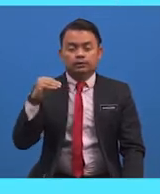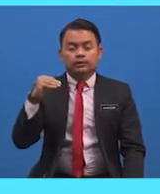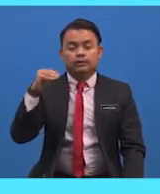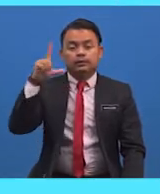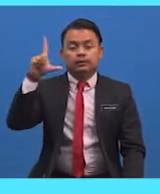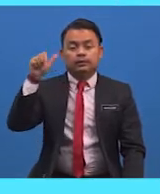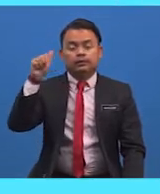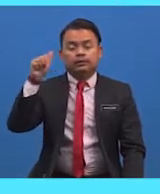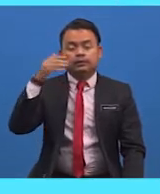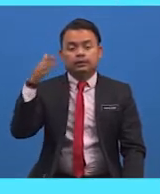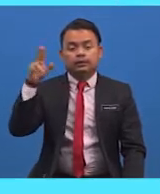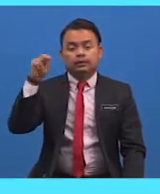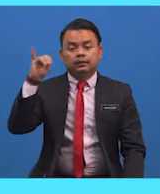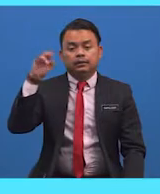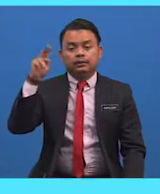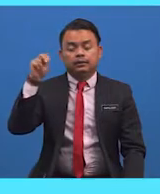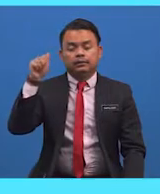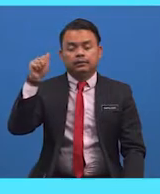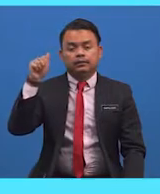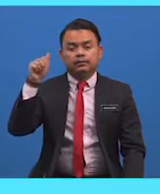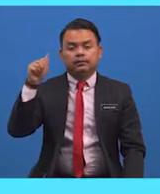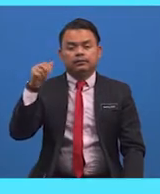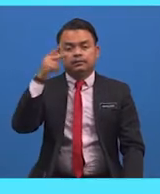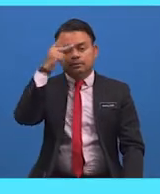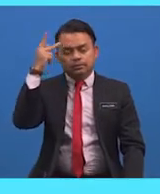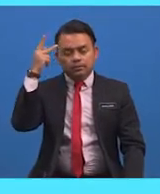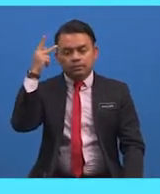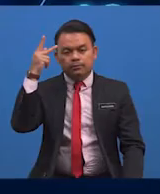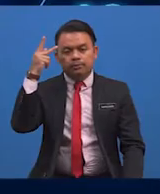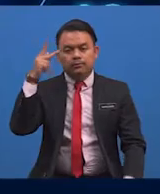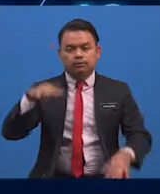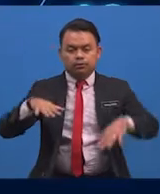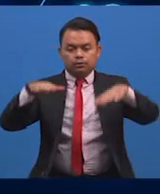teruk dan kejadian banjir besar di daratan.